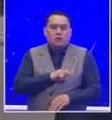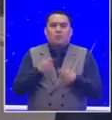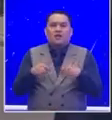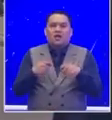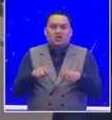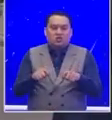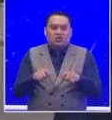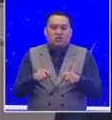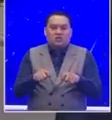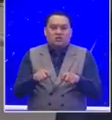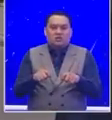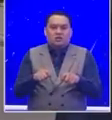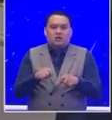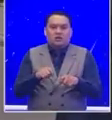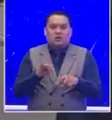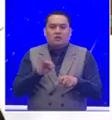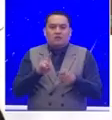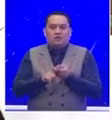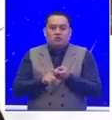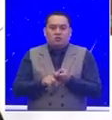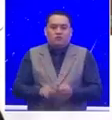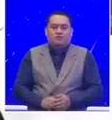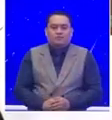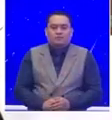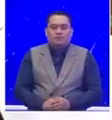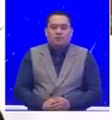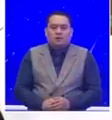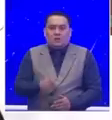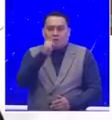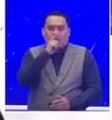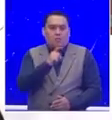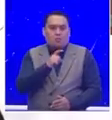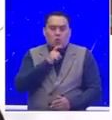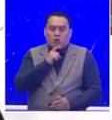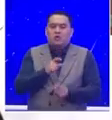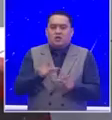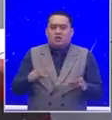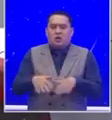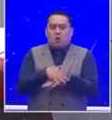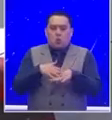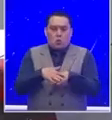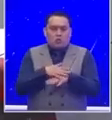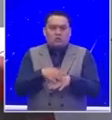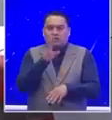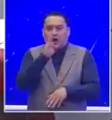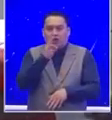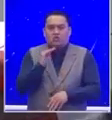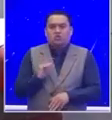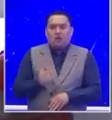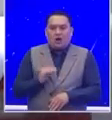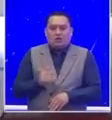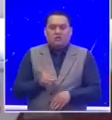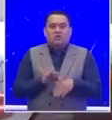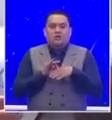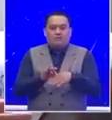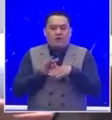продажа дезинфекционных средств и так далее. Недопоняли принцип чрезвычайного положения и те, кто зарабатывает частным извозом.